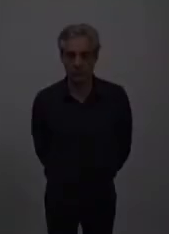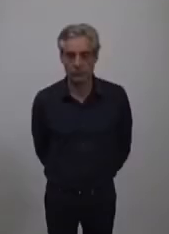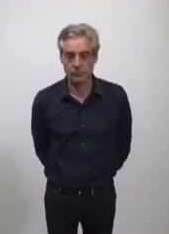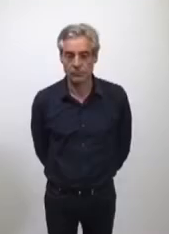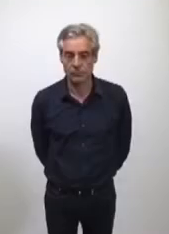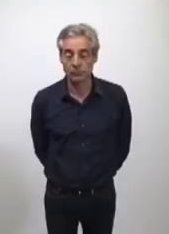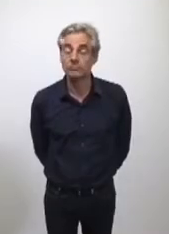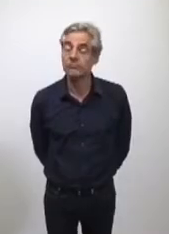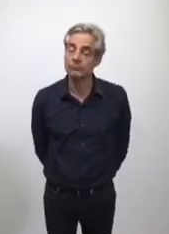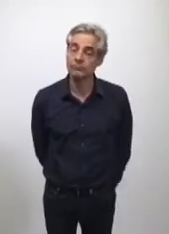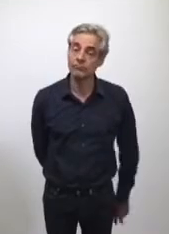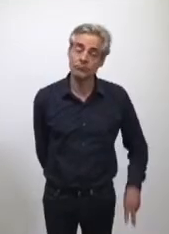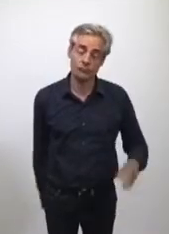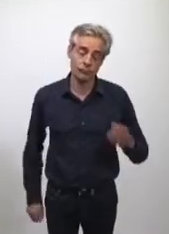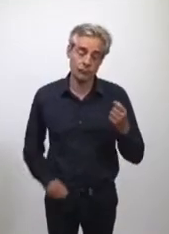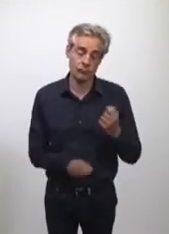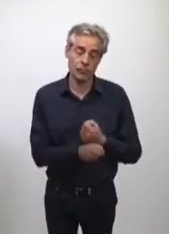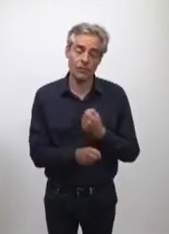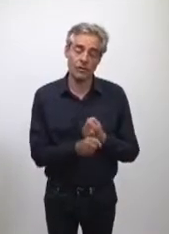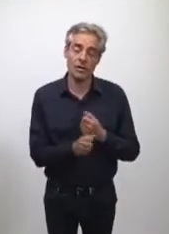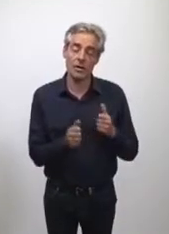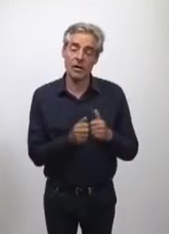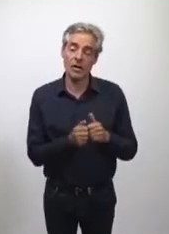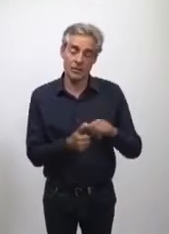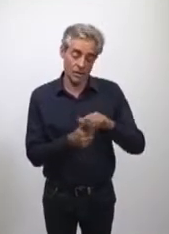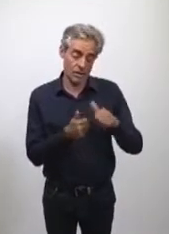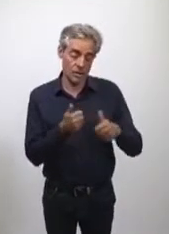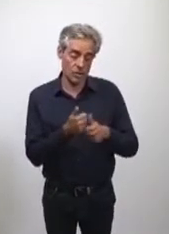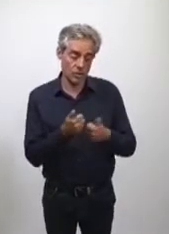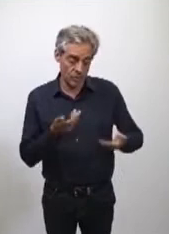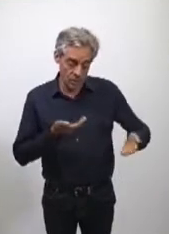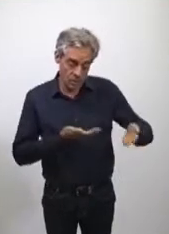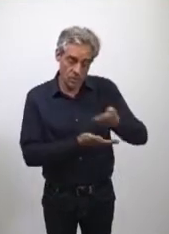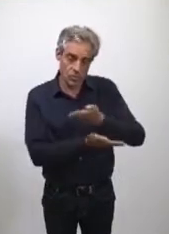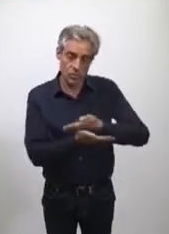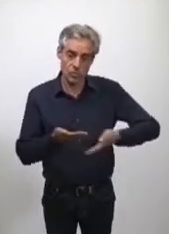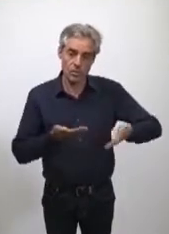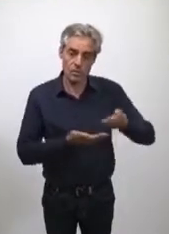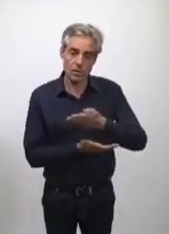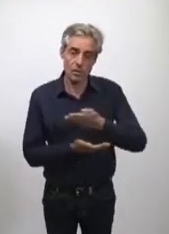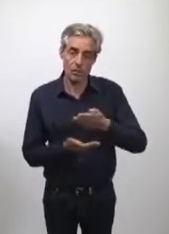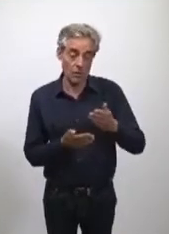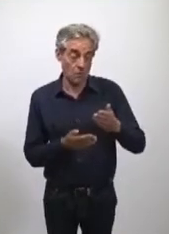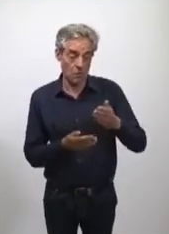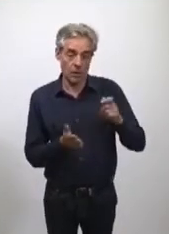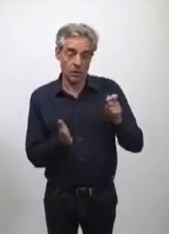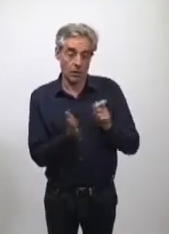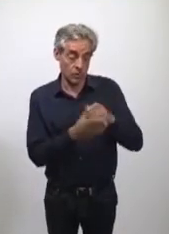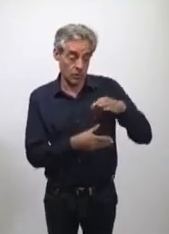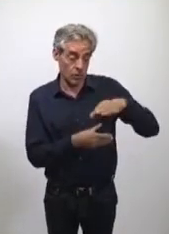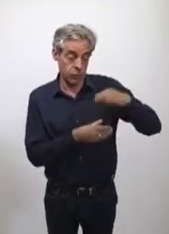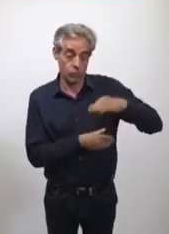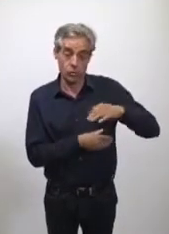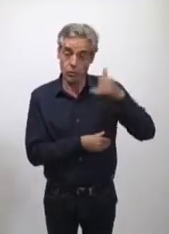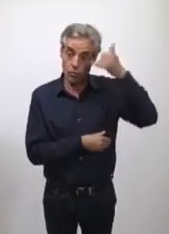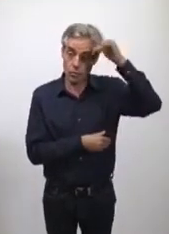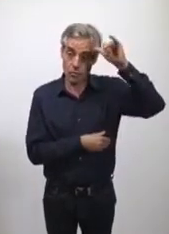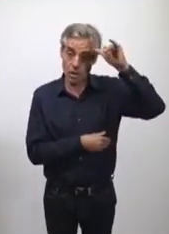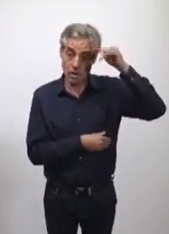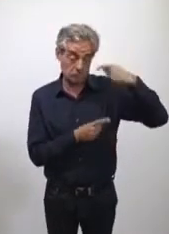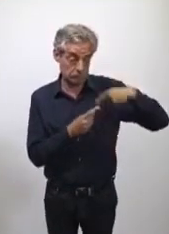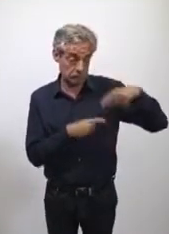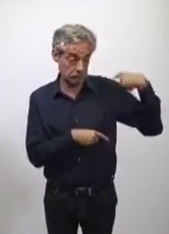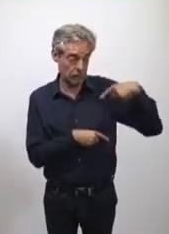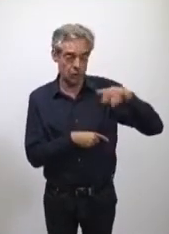On a travaillé ensemble avec Sandrine Jacotot, justement, dès notre arrivée. Enfin, moi, je me souviens, au mois de juillet dernier,